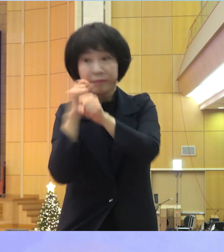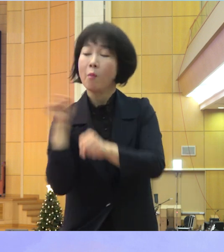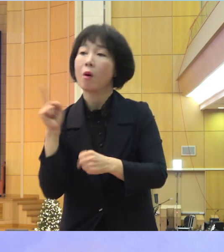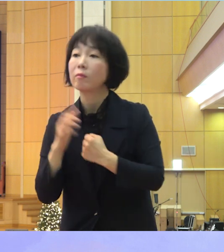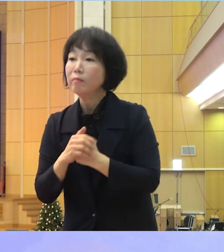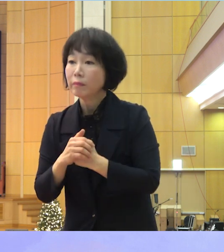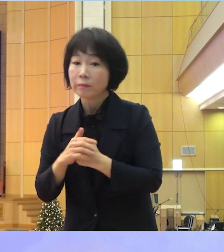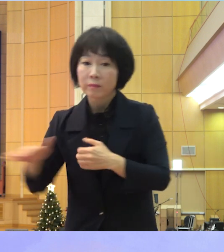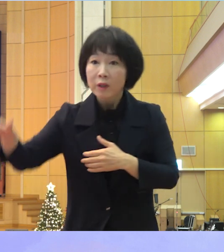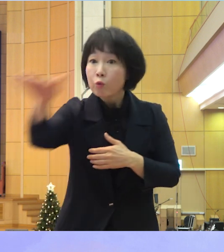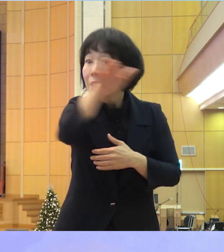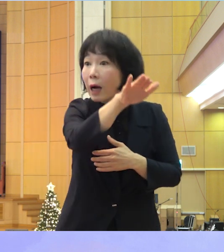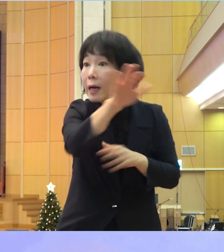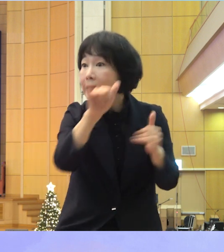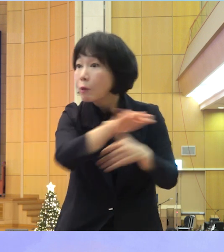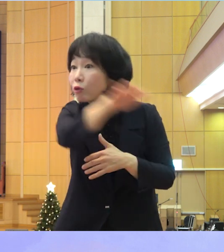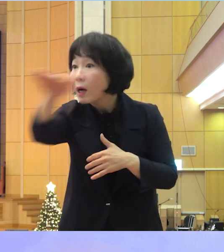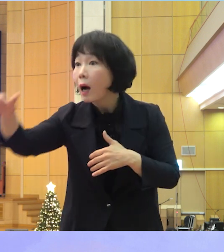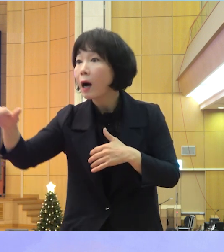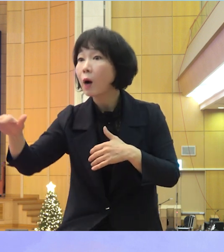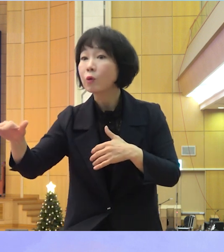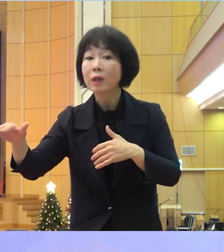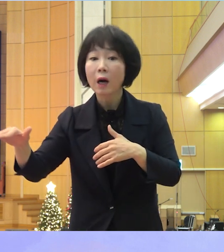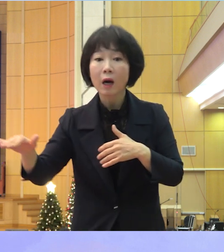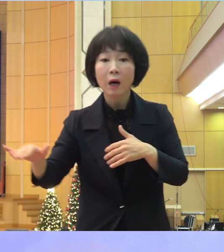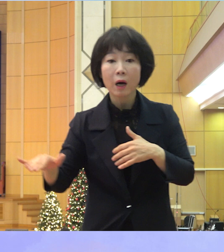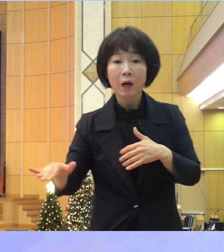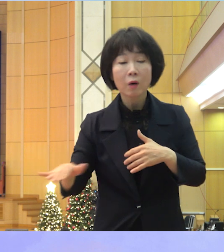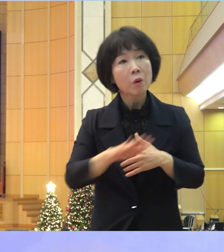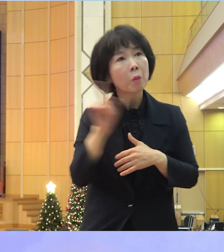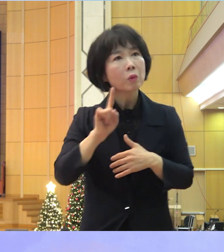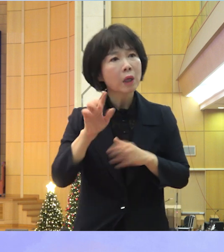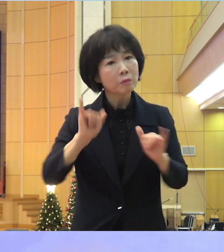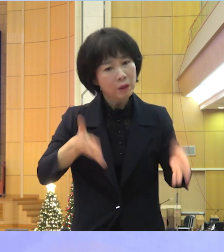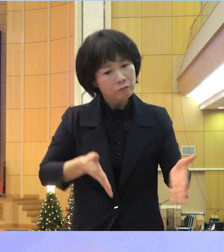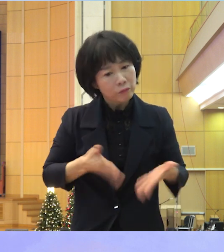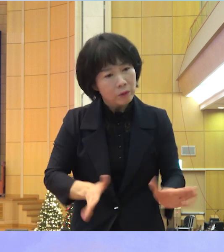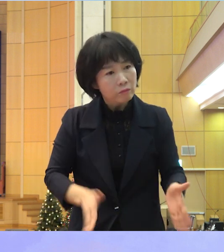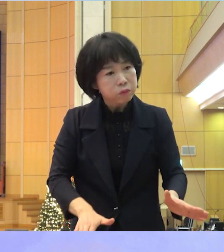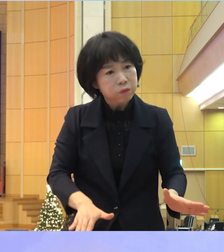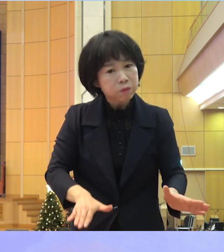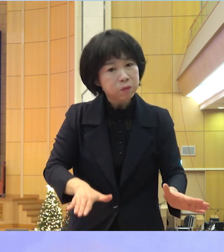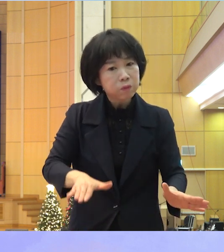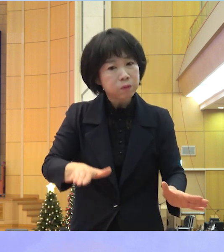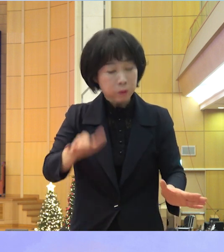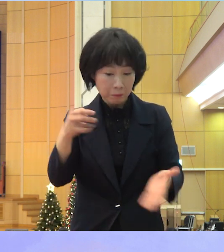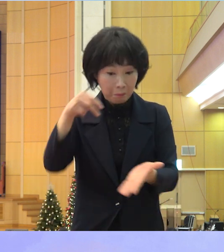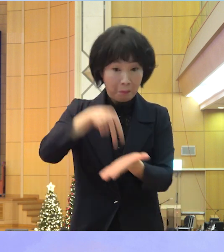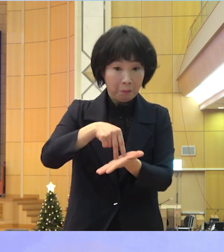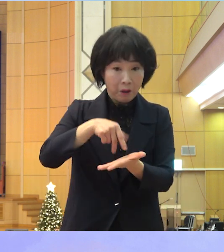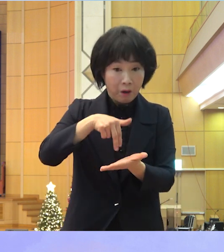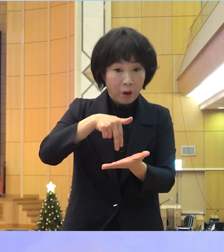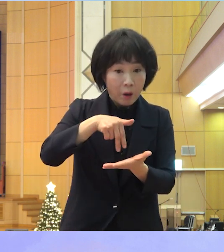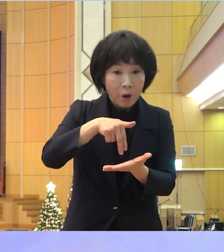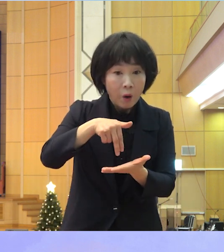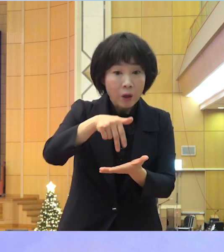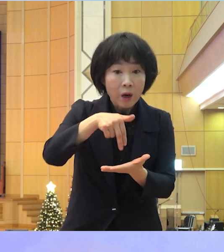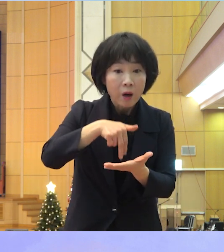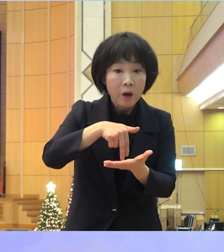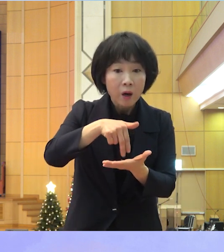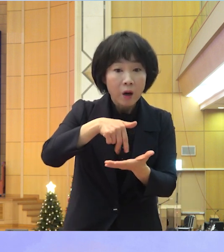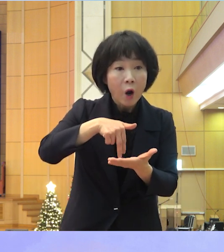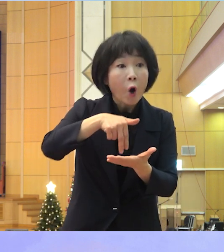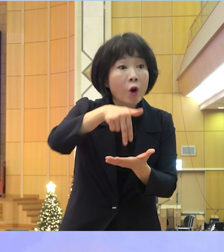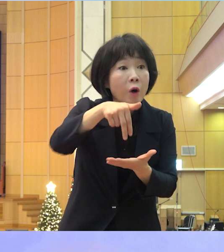활동을 할 수 있는, 좀 걸을 수도 있고 좀 활동할 수 있는